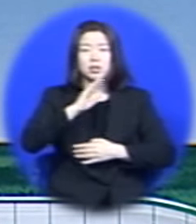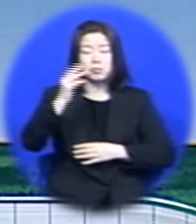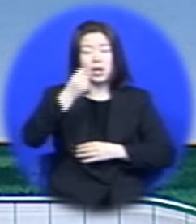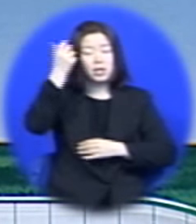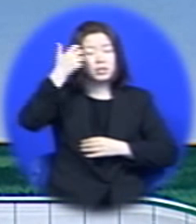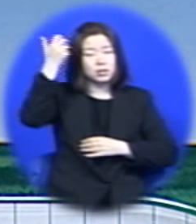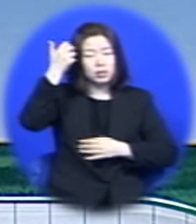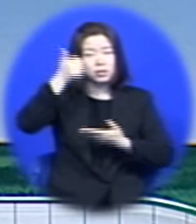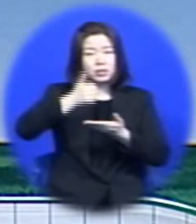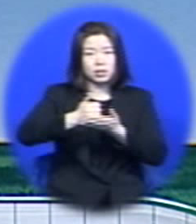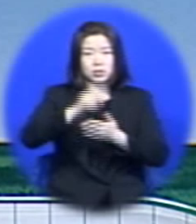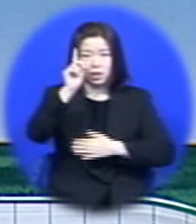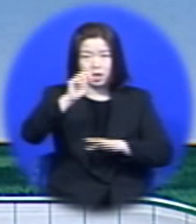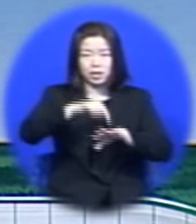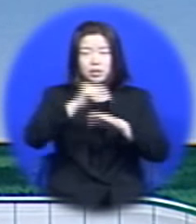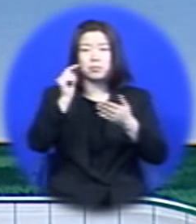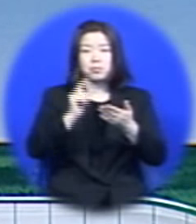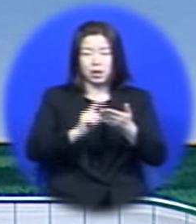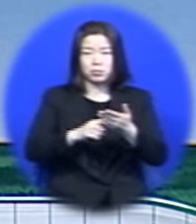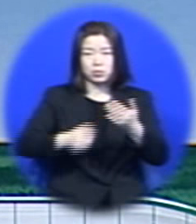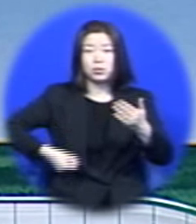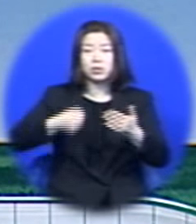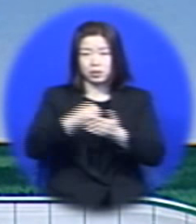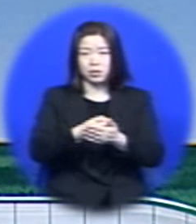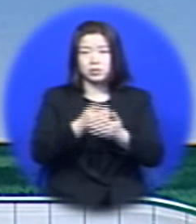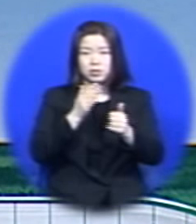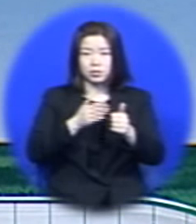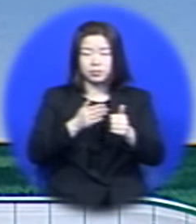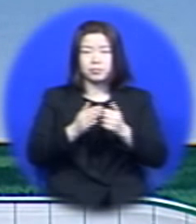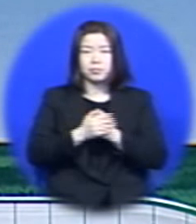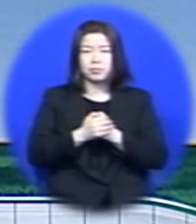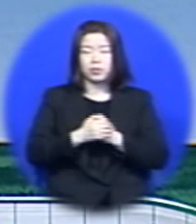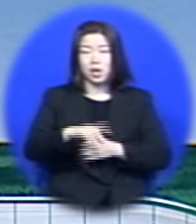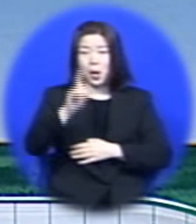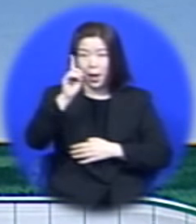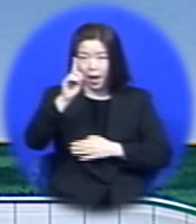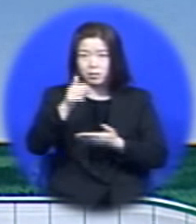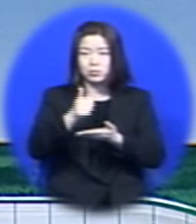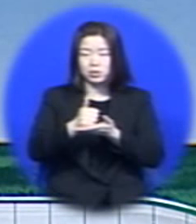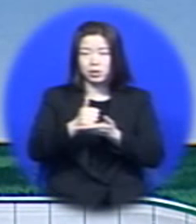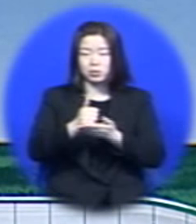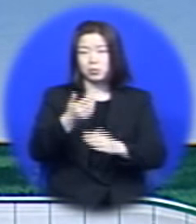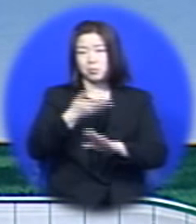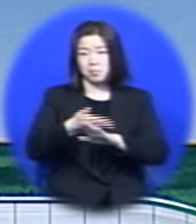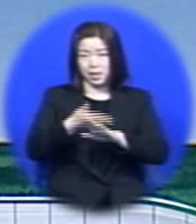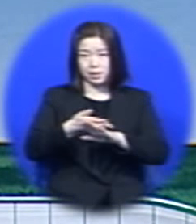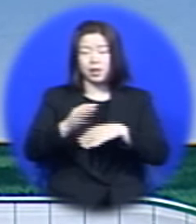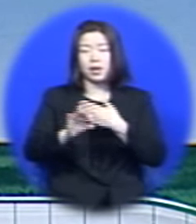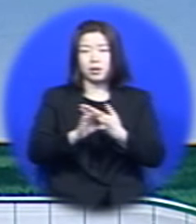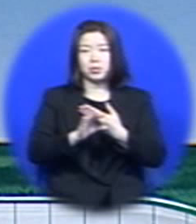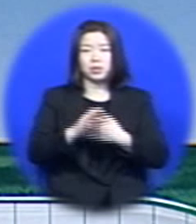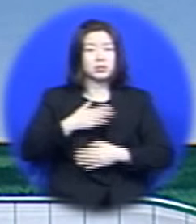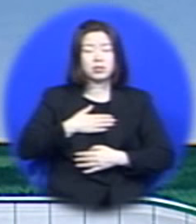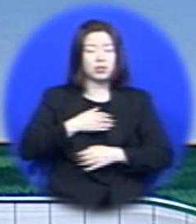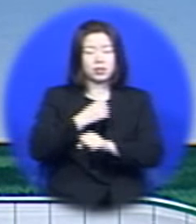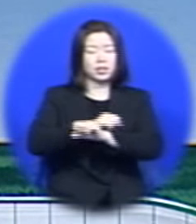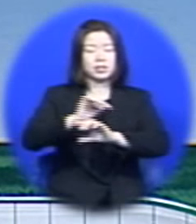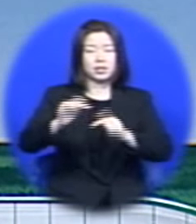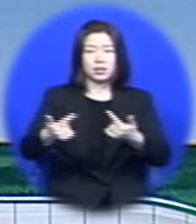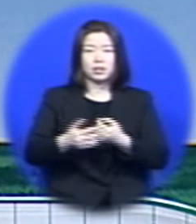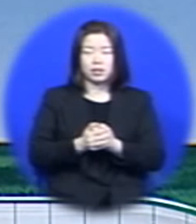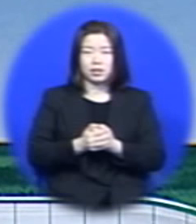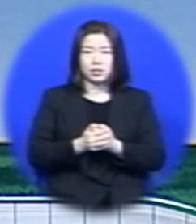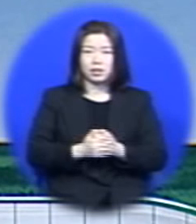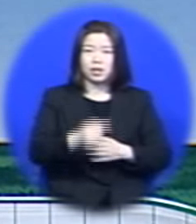하나 되신 마음으로 결정합시다. 한 분이라도 반대하시면 저 안 합니다. 그래서